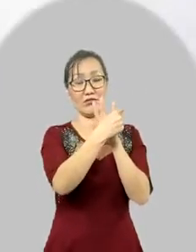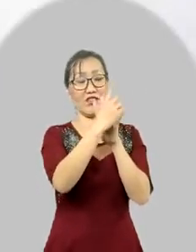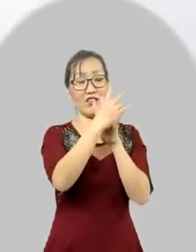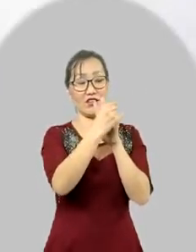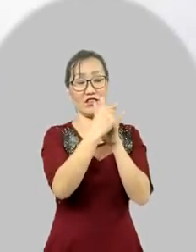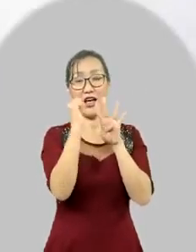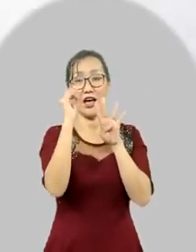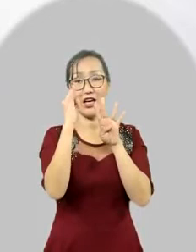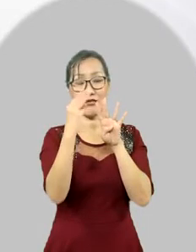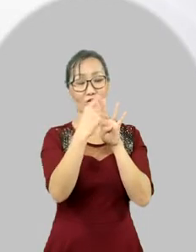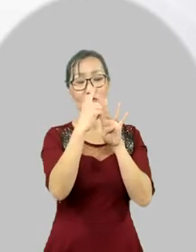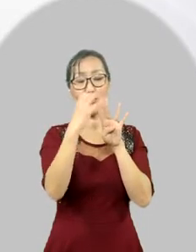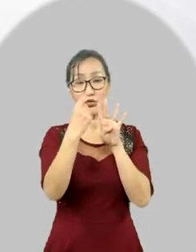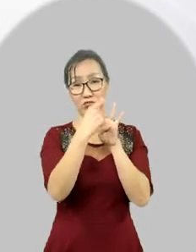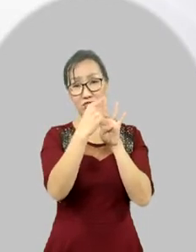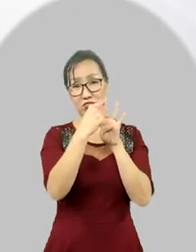ихсгэн тоолъё.